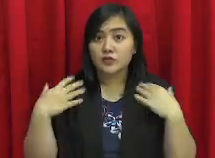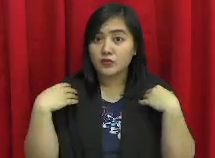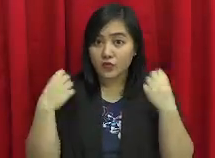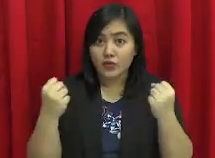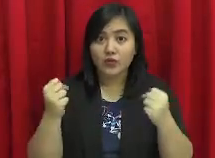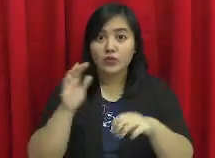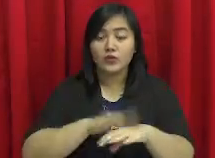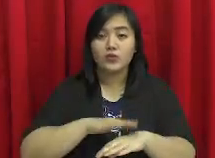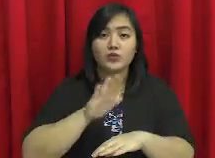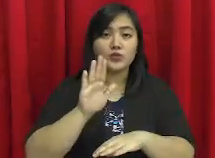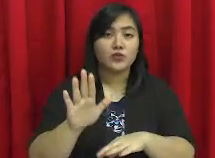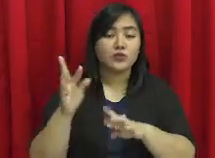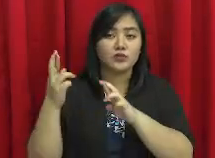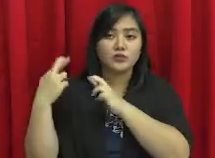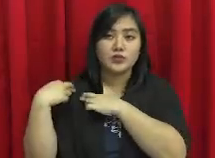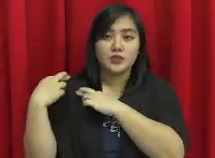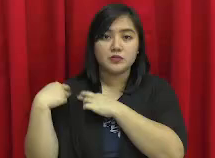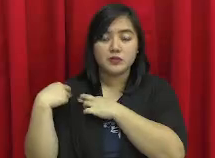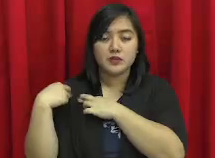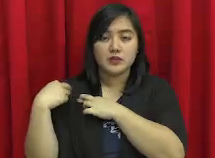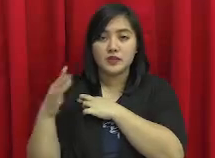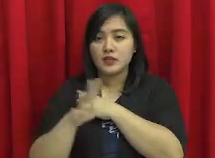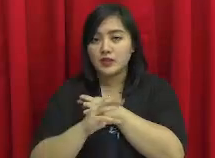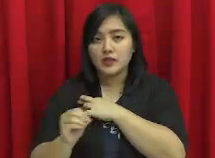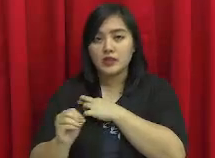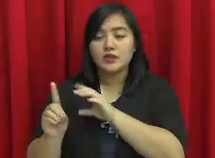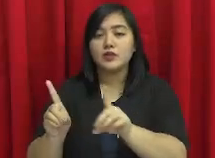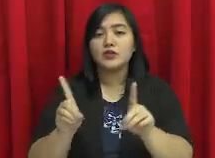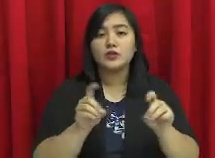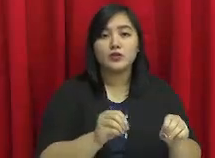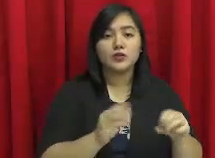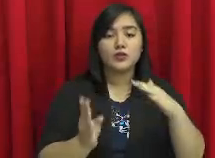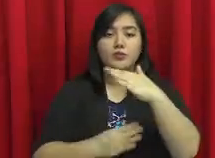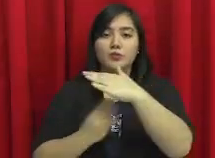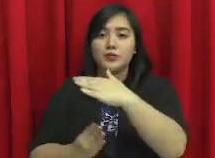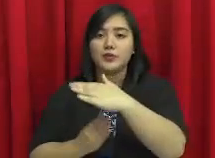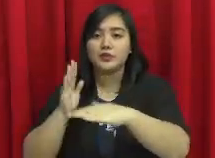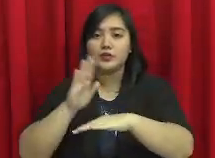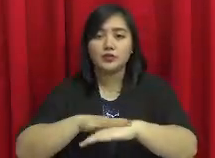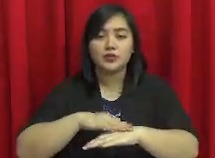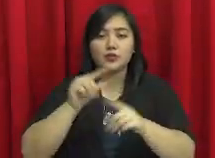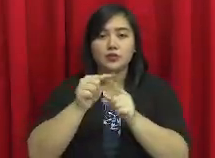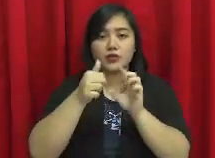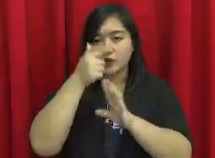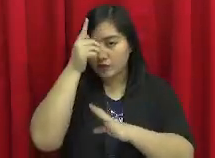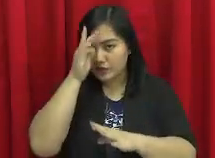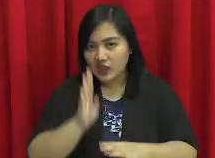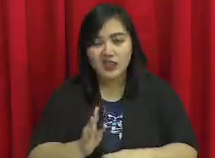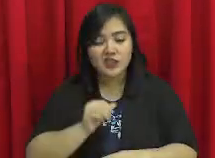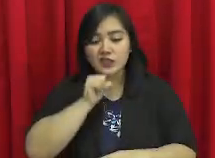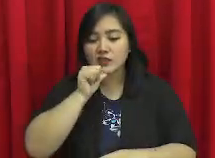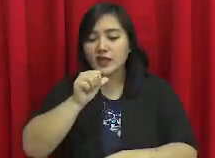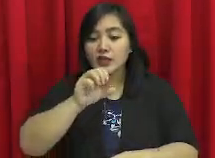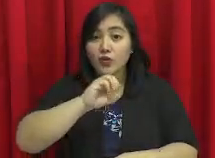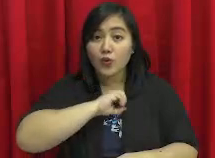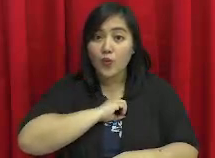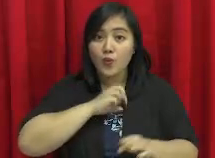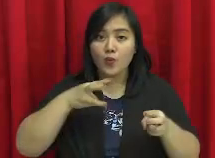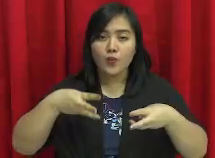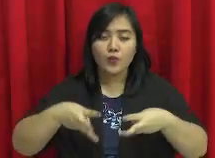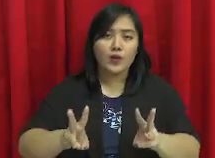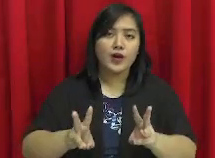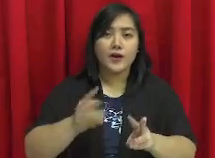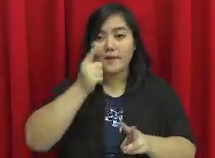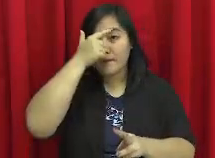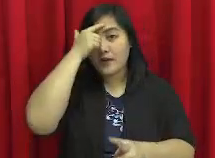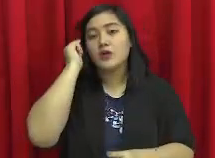at gampanan po natin yan ayon sa pamamaraan ng Diyos, hindi ayon sa pamamaraan natin. Because if not, sabi ko nga po